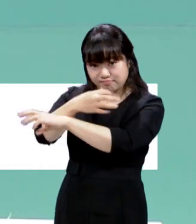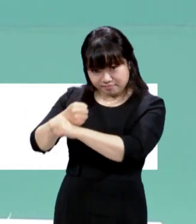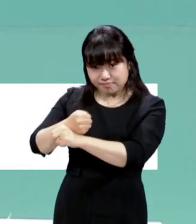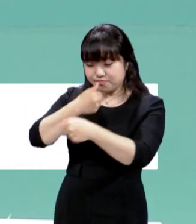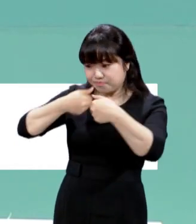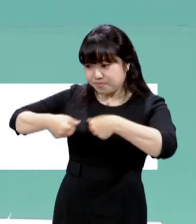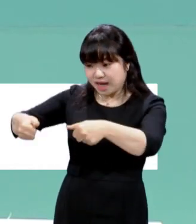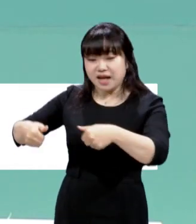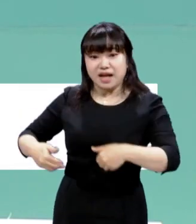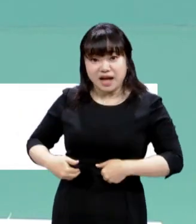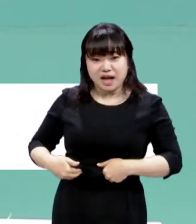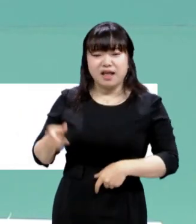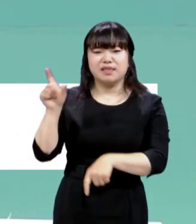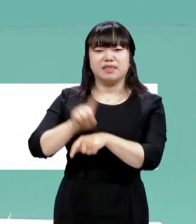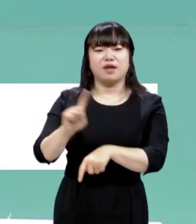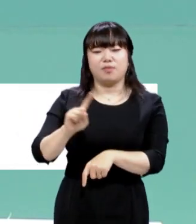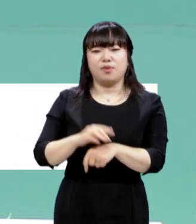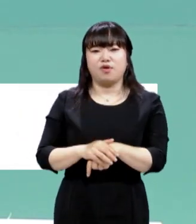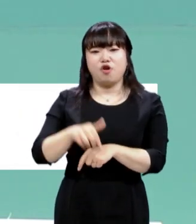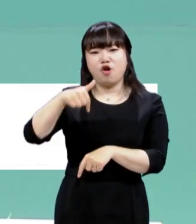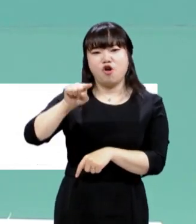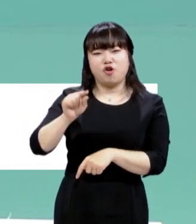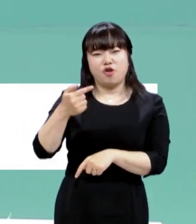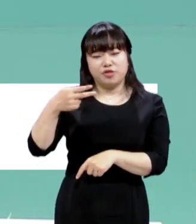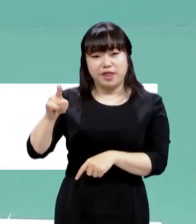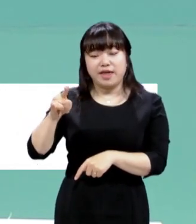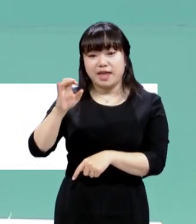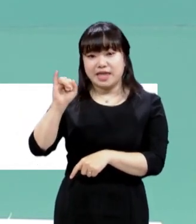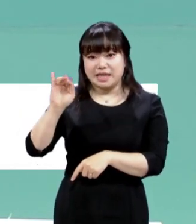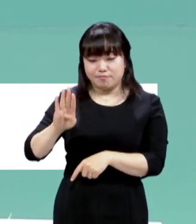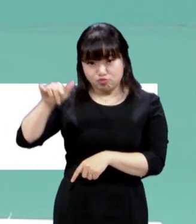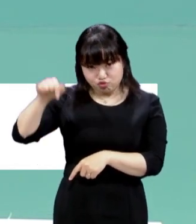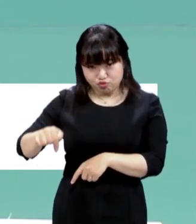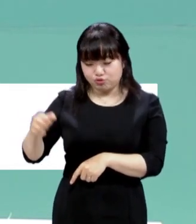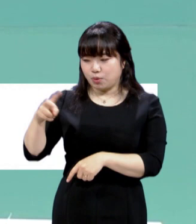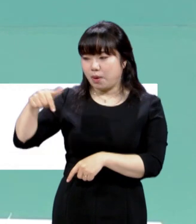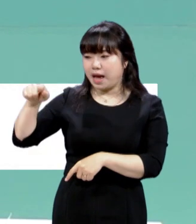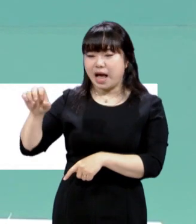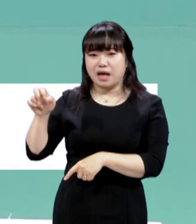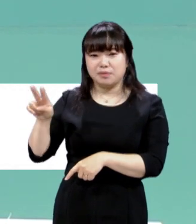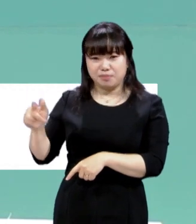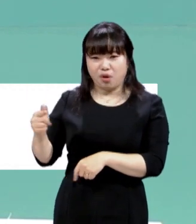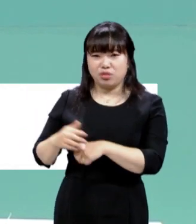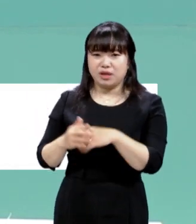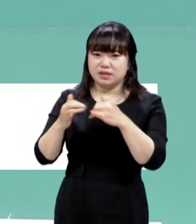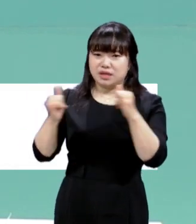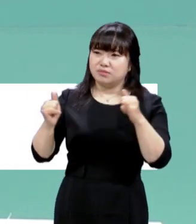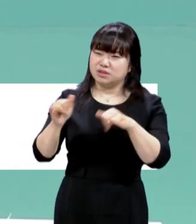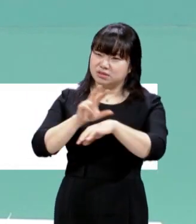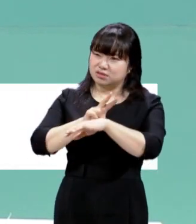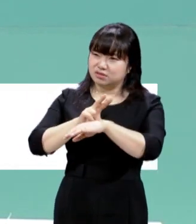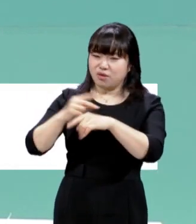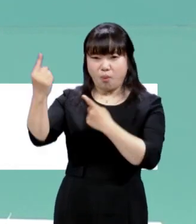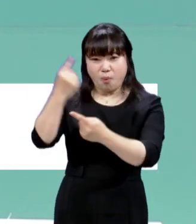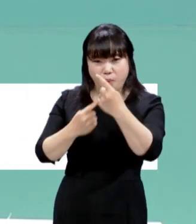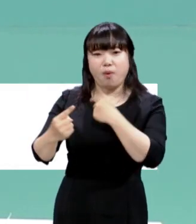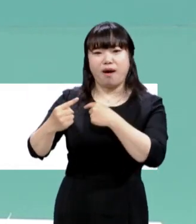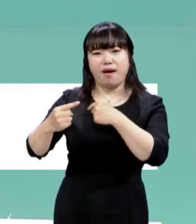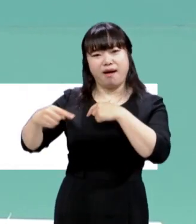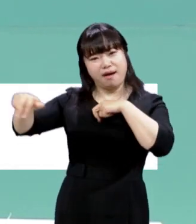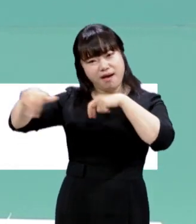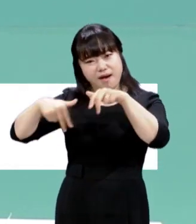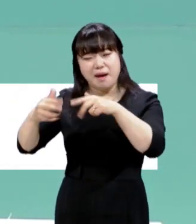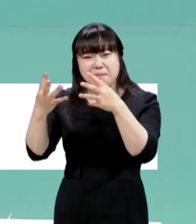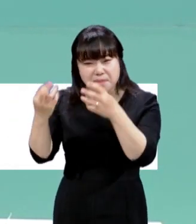우리가 건대입구역 이라든가 강변역 은 유동인구가 많기 때문에 이 부분에